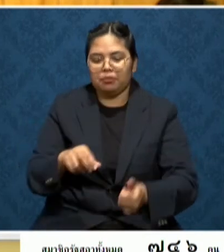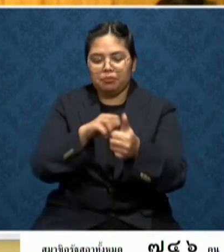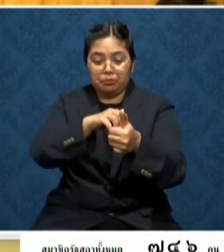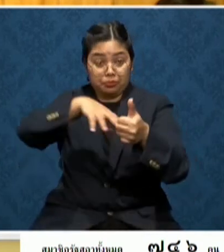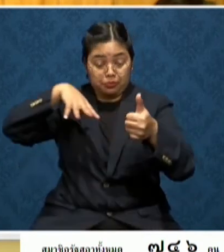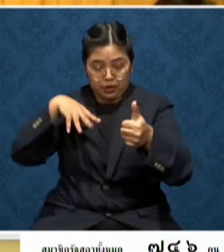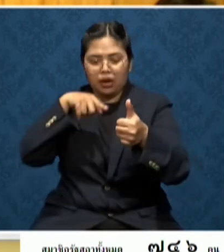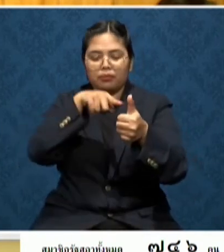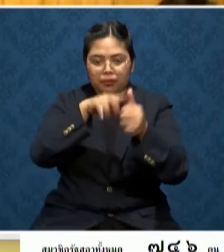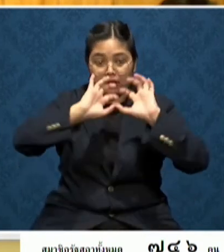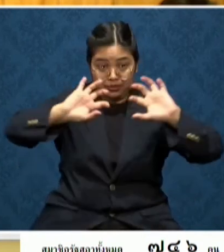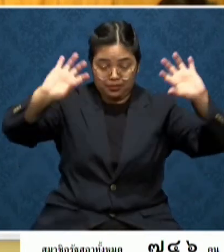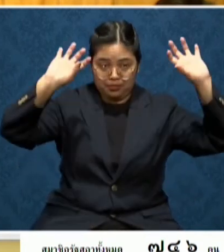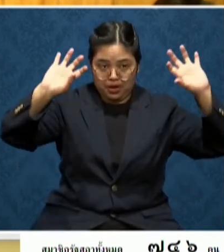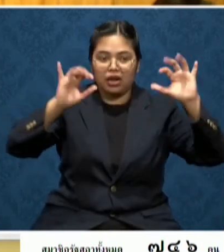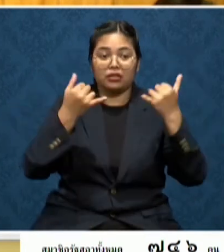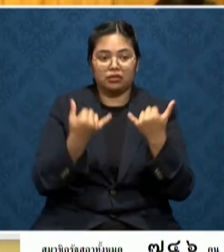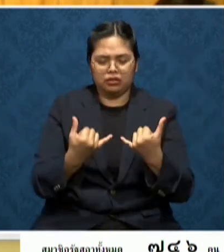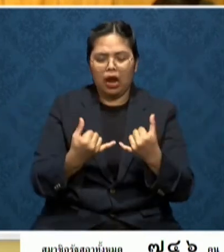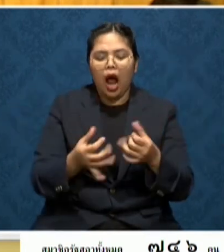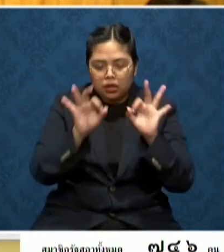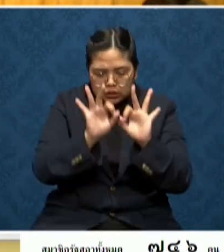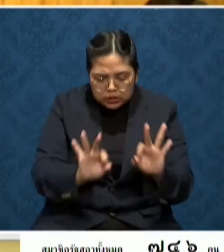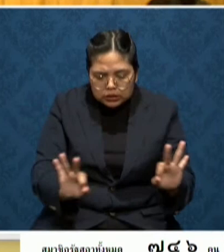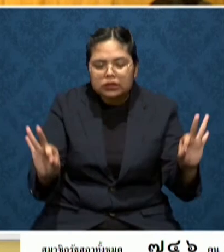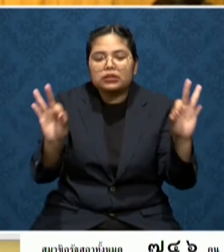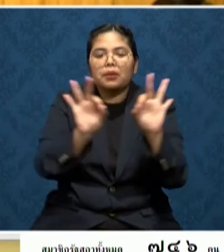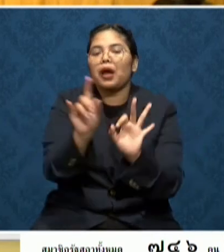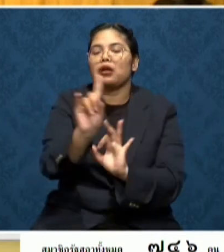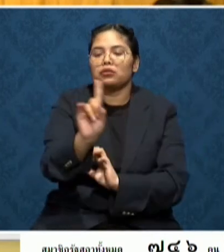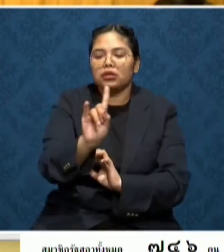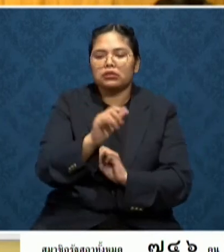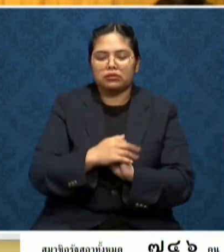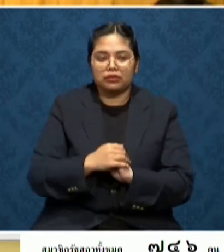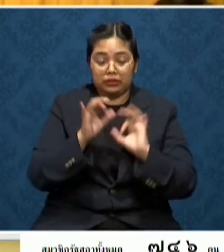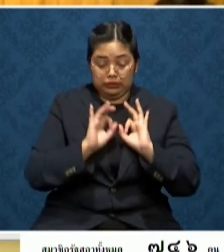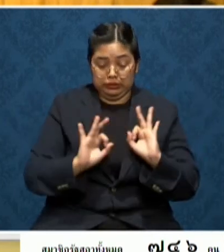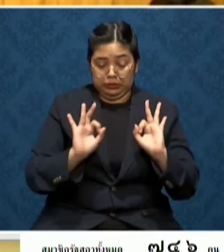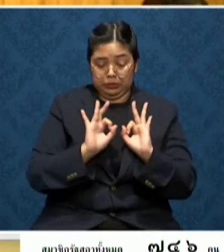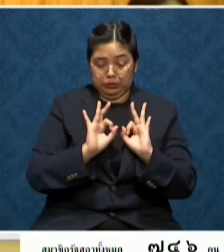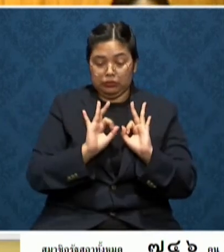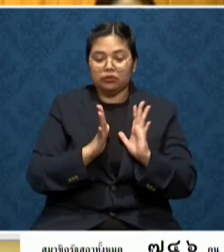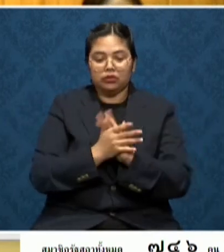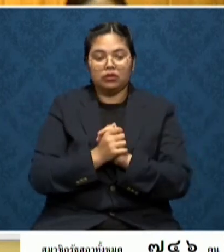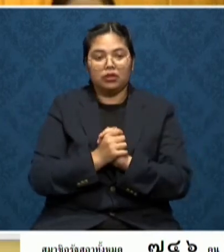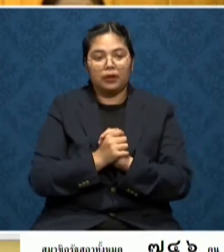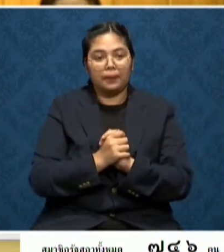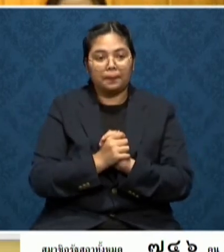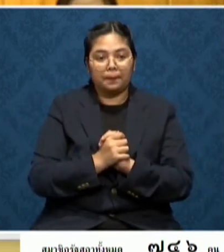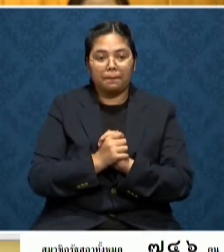เป็นเรื่องสำคัญอย่างยิ่งครับเพราะเป็นการเปิดหน้าใหม่ของภูมิลักษณ์